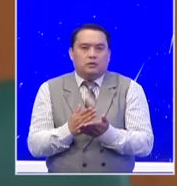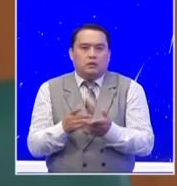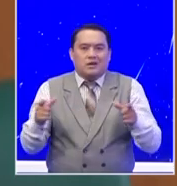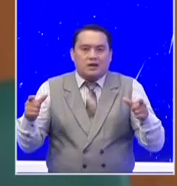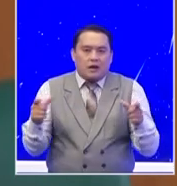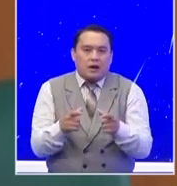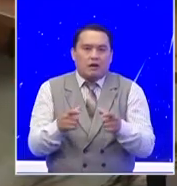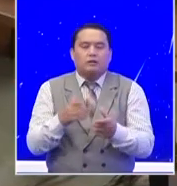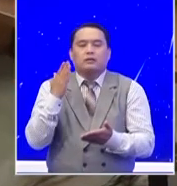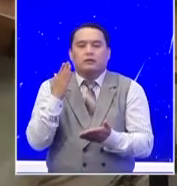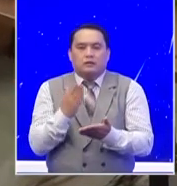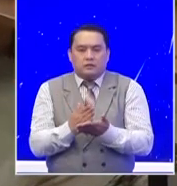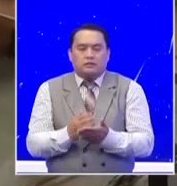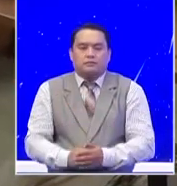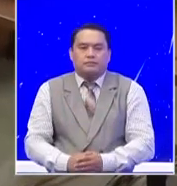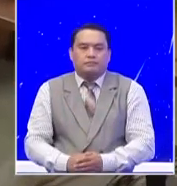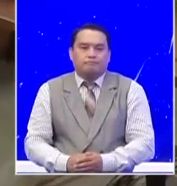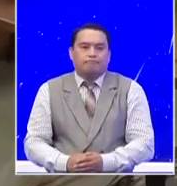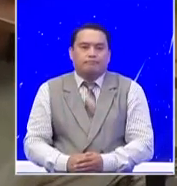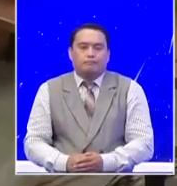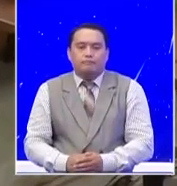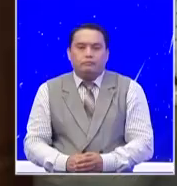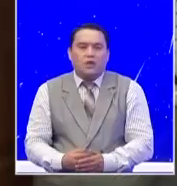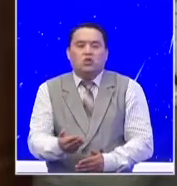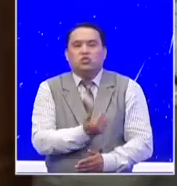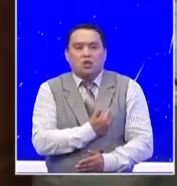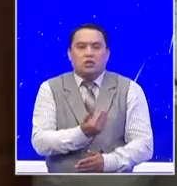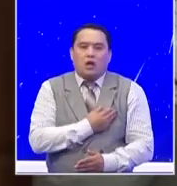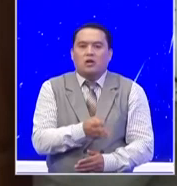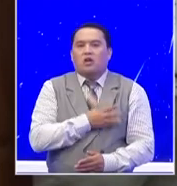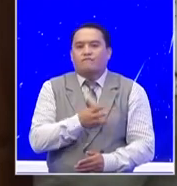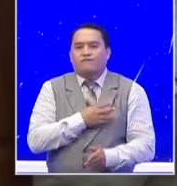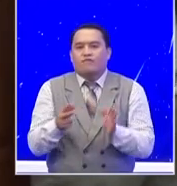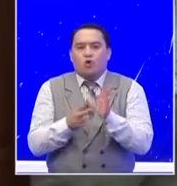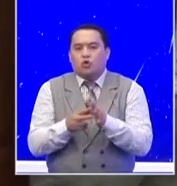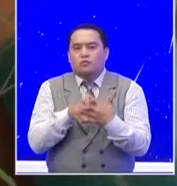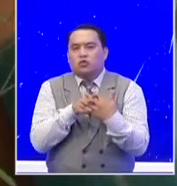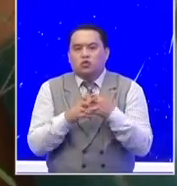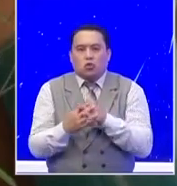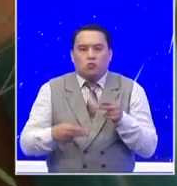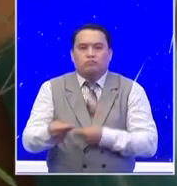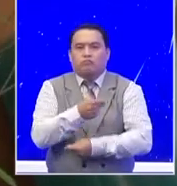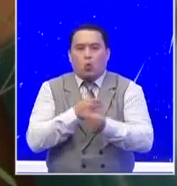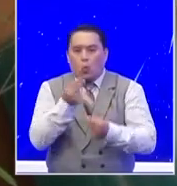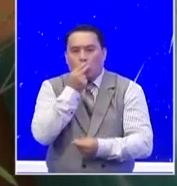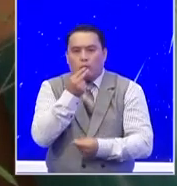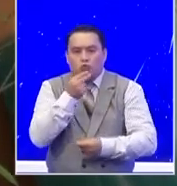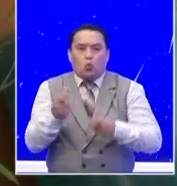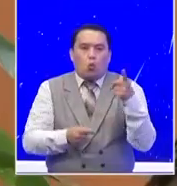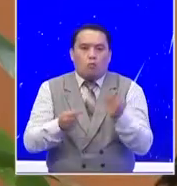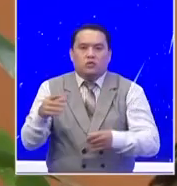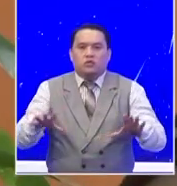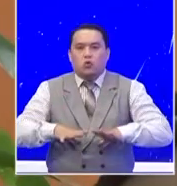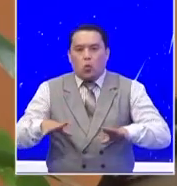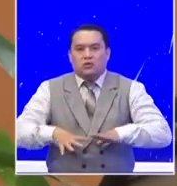карантинные мероприятия. Поддержку медицинским работникам изъявили желание оказать жители 8 сельских округов. Основные продукты и кумыс для поддержания